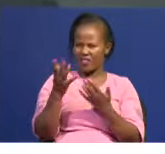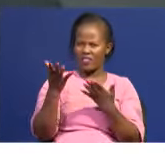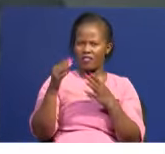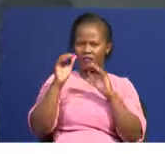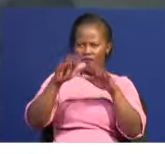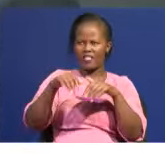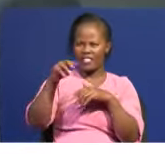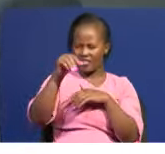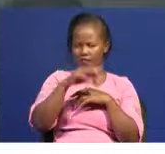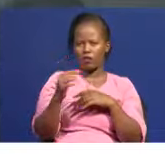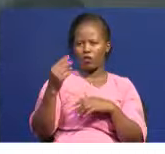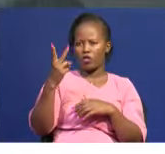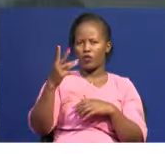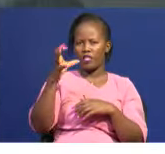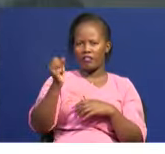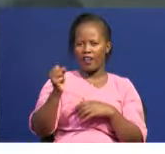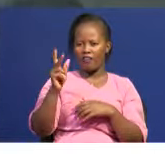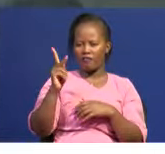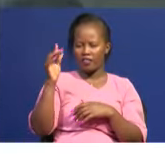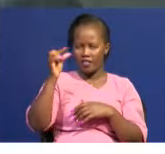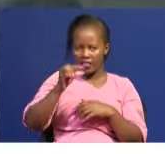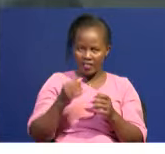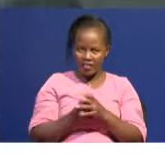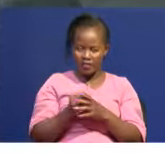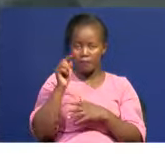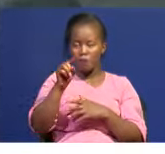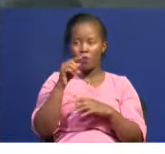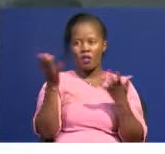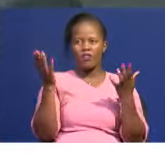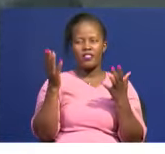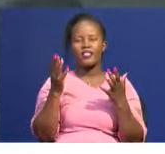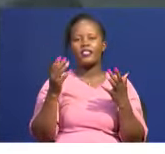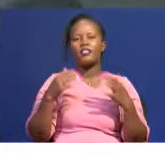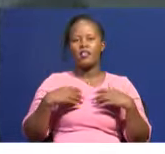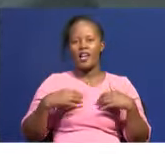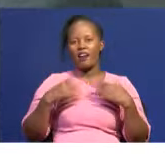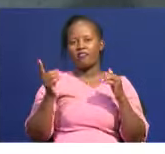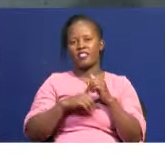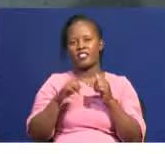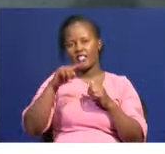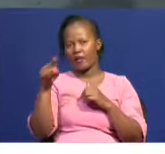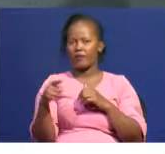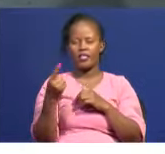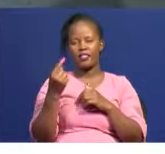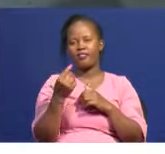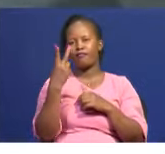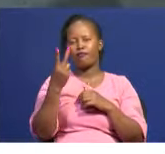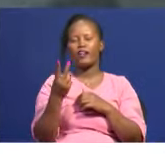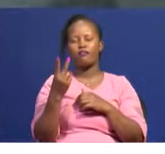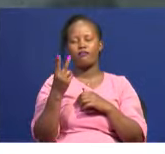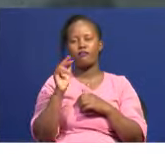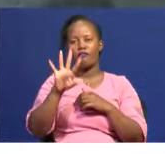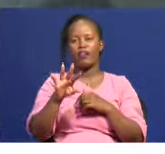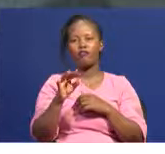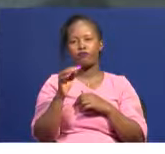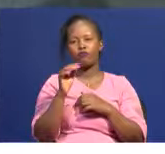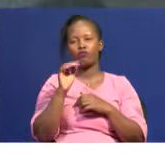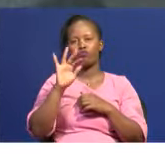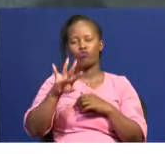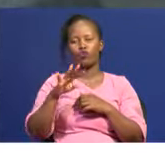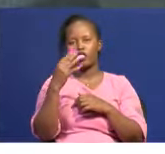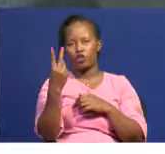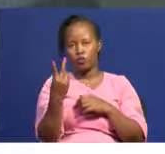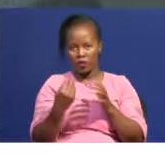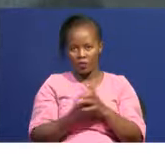on 25 kg. This is a product which was seized, the 6,552 bags. Now, this